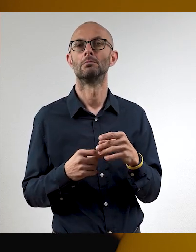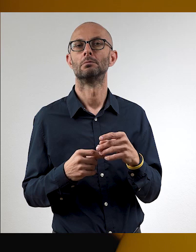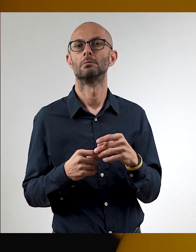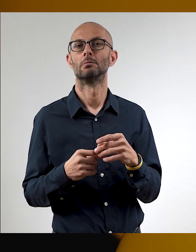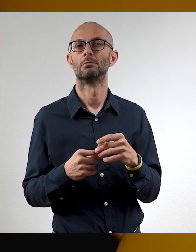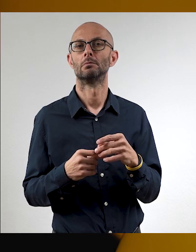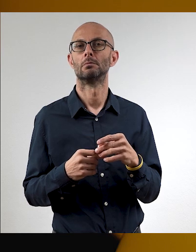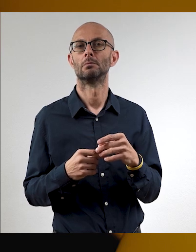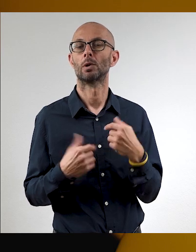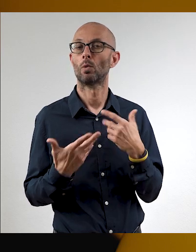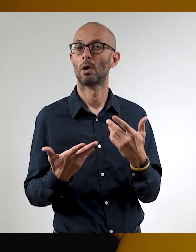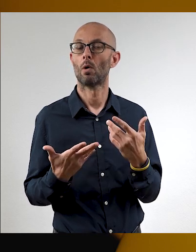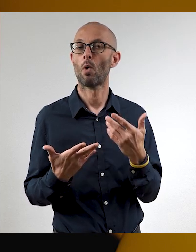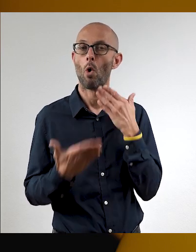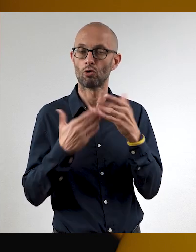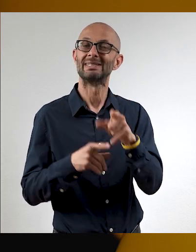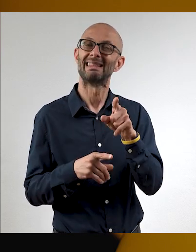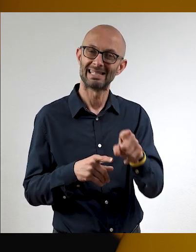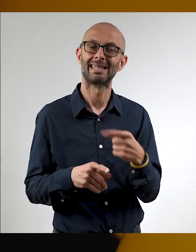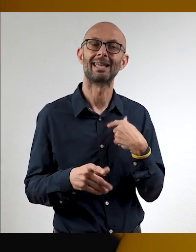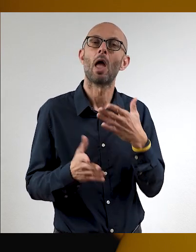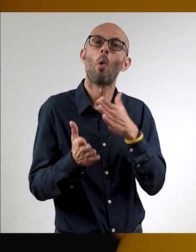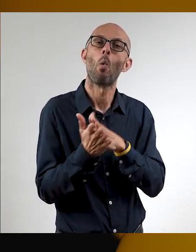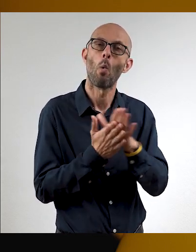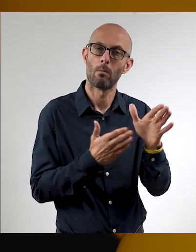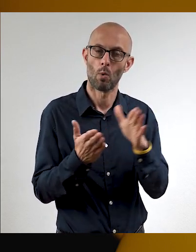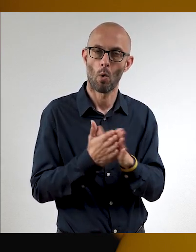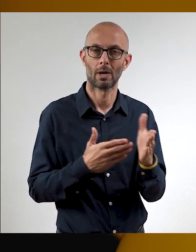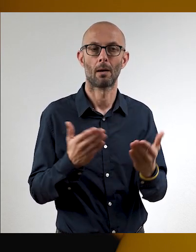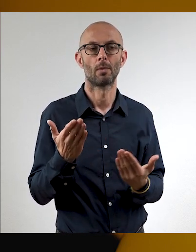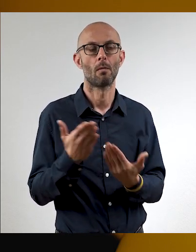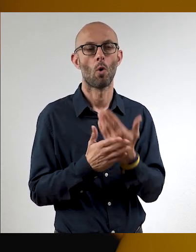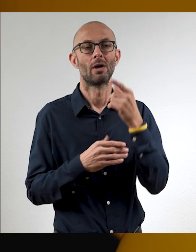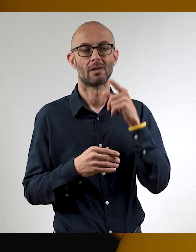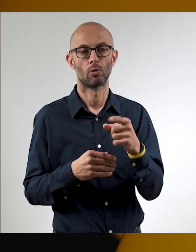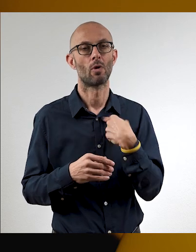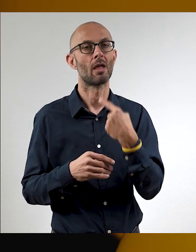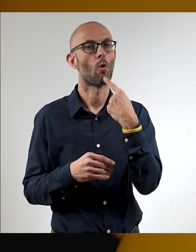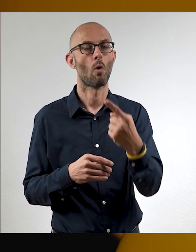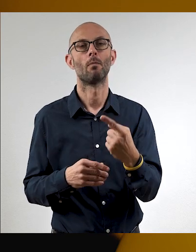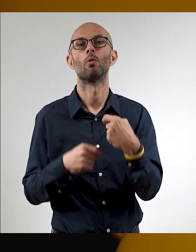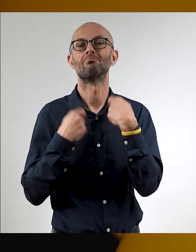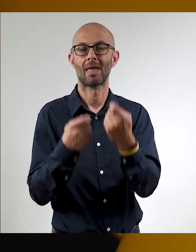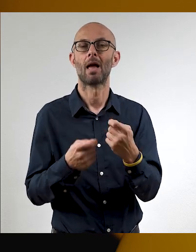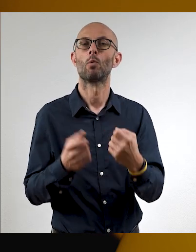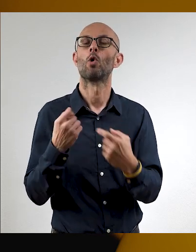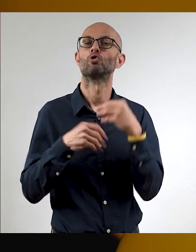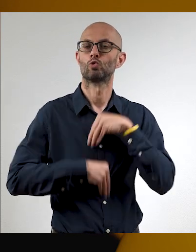Tako da odnos je tisti, ki ga uporabljamo za to, da nekomu zagotavljamo čustveno